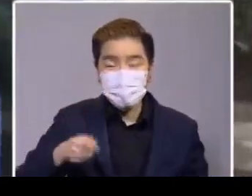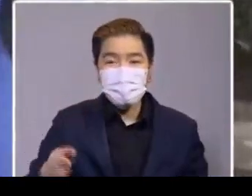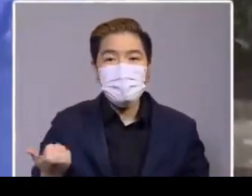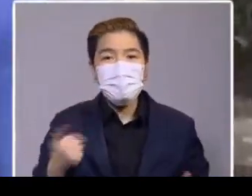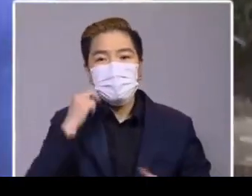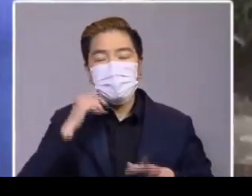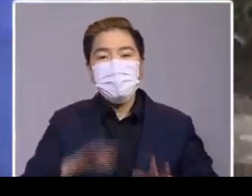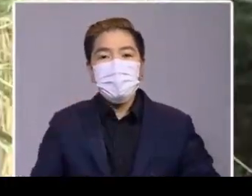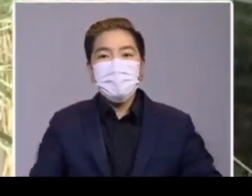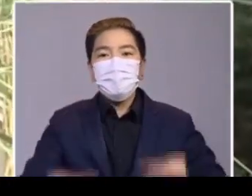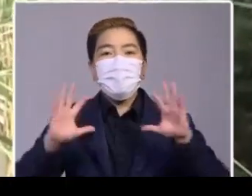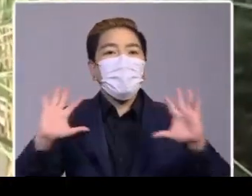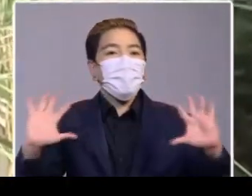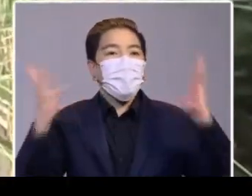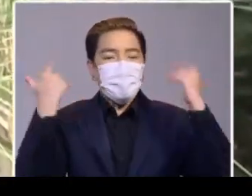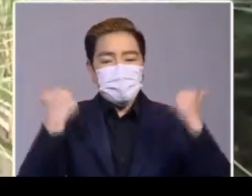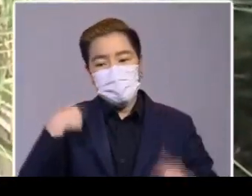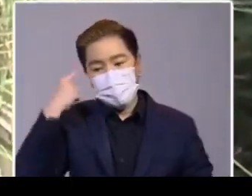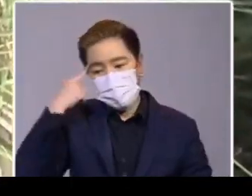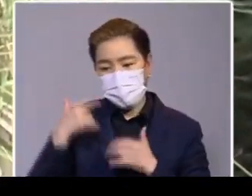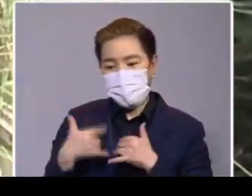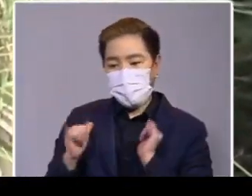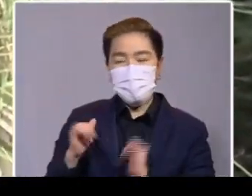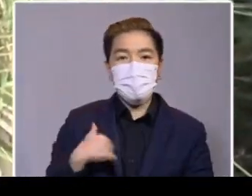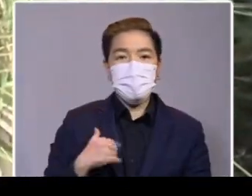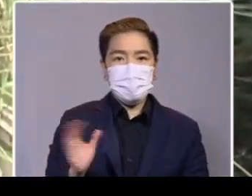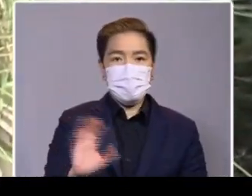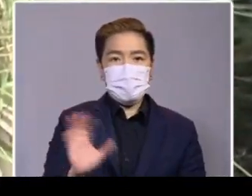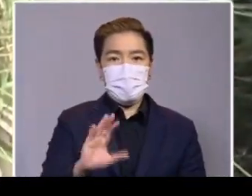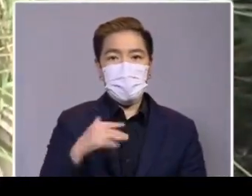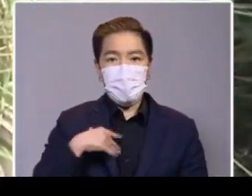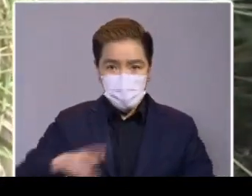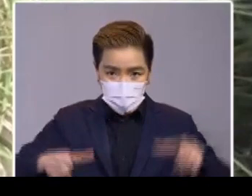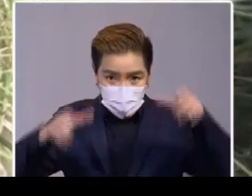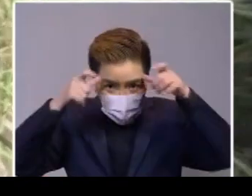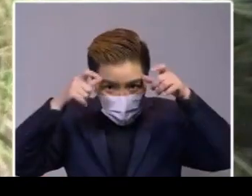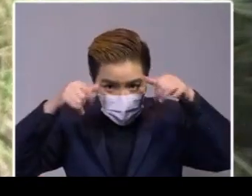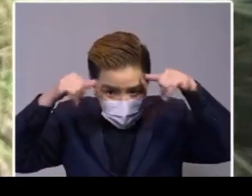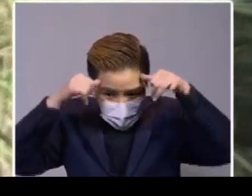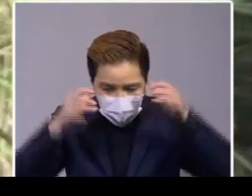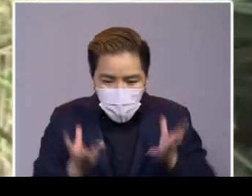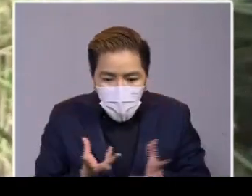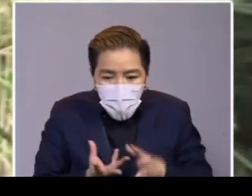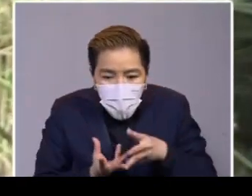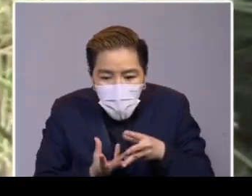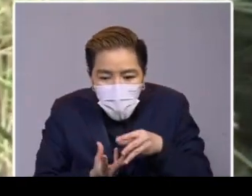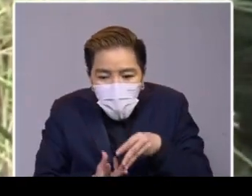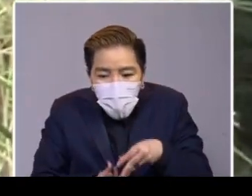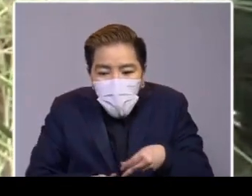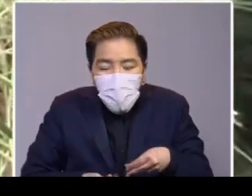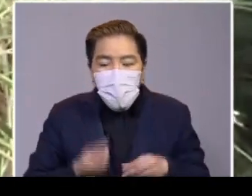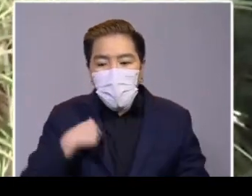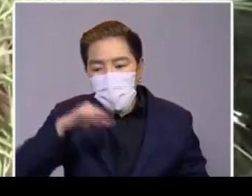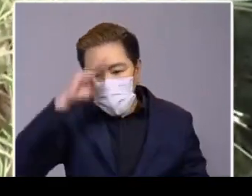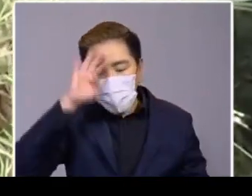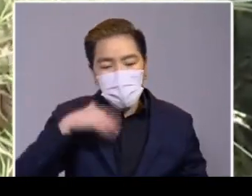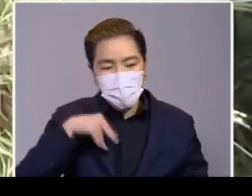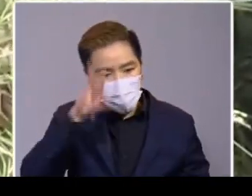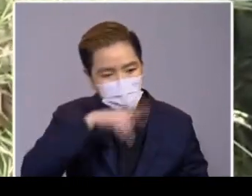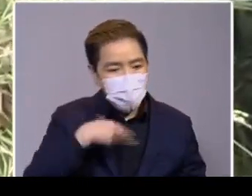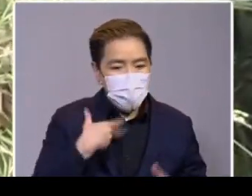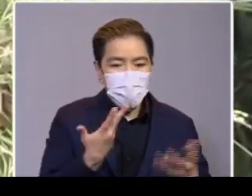ฮะก็ถูกน้ำท่วมไปหมดแล้วจะปล่อยไว้แบบนี้ก็ไม่ได้นะเดี๋ยววัวก็กลายเป็นว่าผอมแล้วก็จะกลายเป็นไม่สบายก็อาจจะ